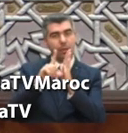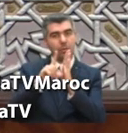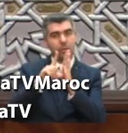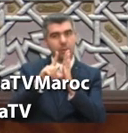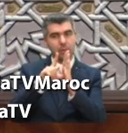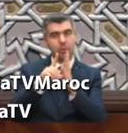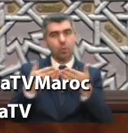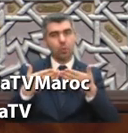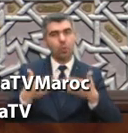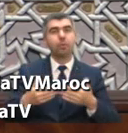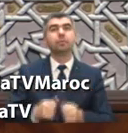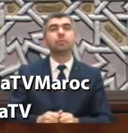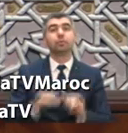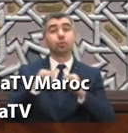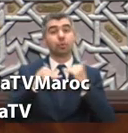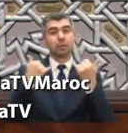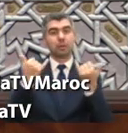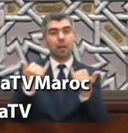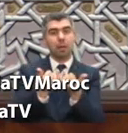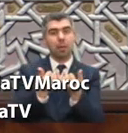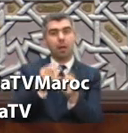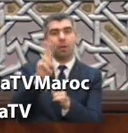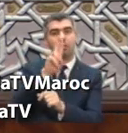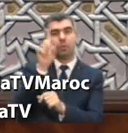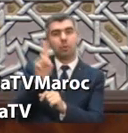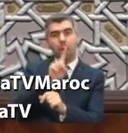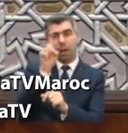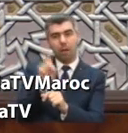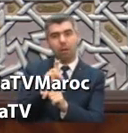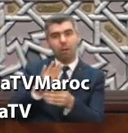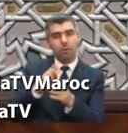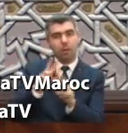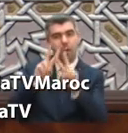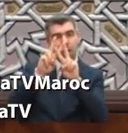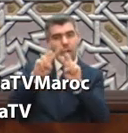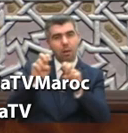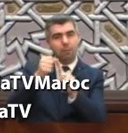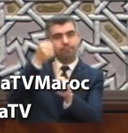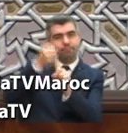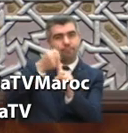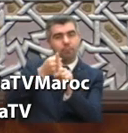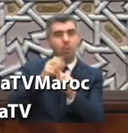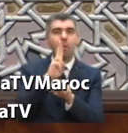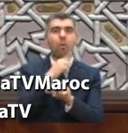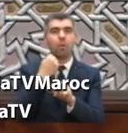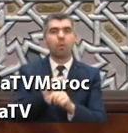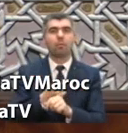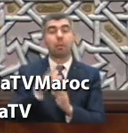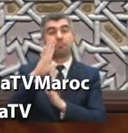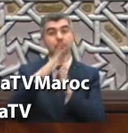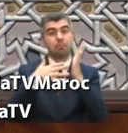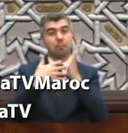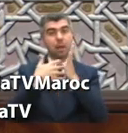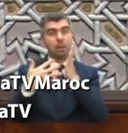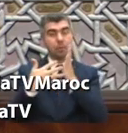ذات صلة، نخصص هذه الجلسة للأسئلة الشفهية لمراقبة العمل الحكومي، ويتضمن جدول